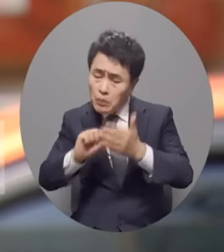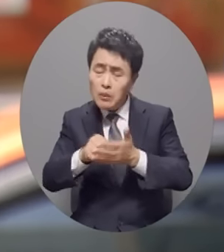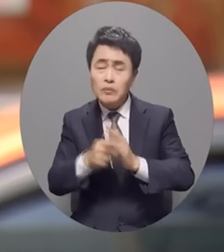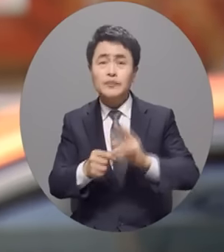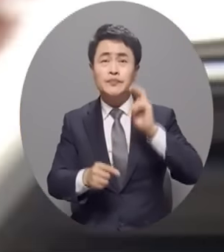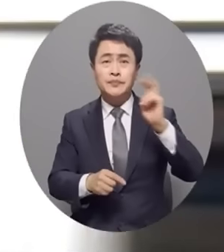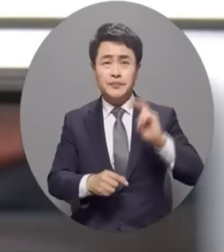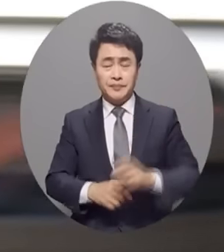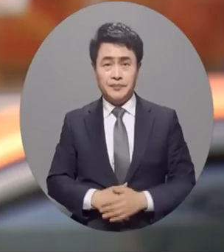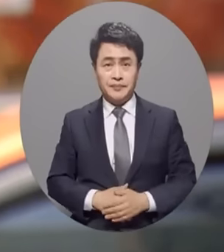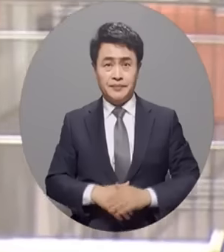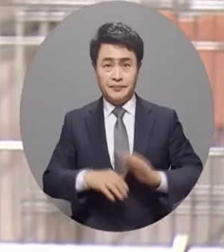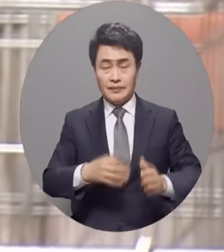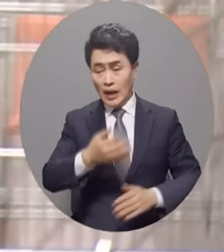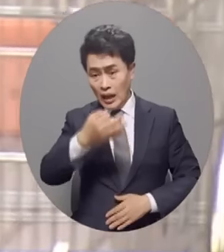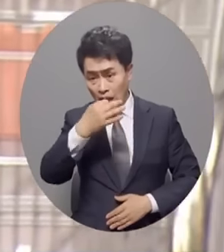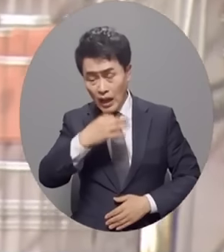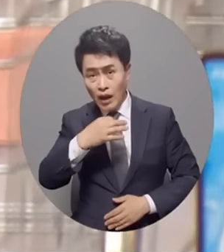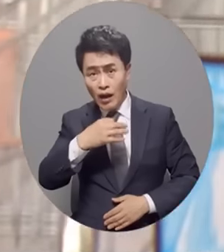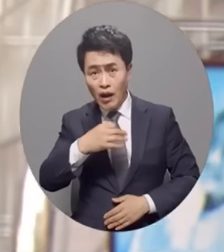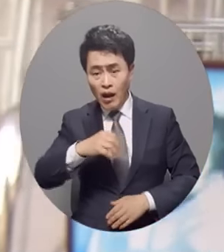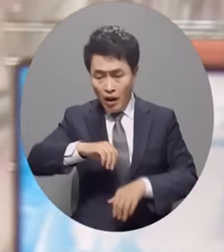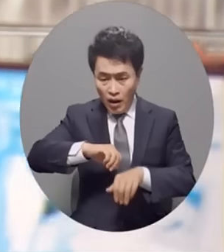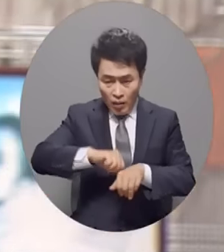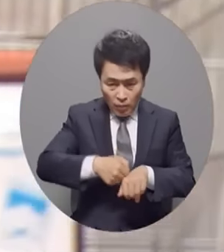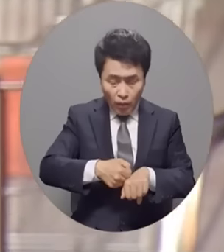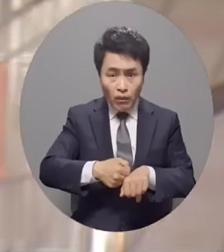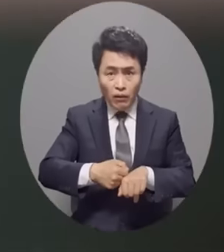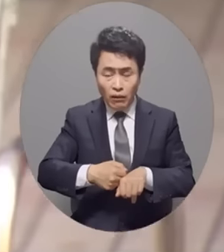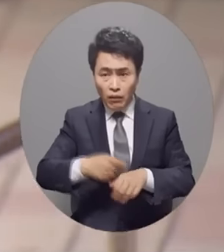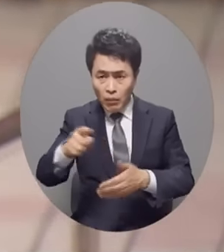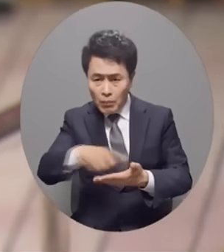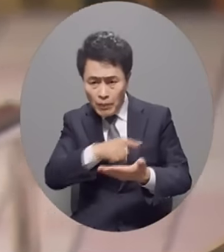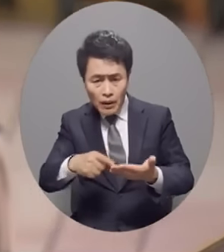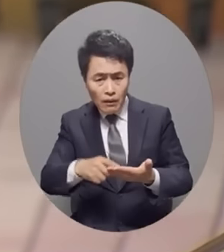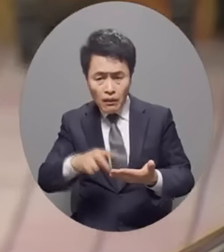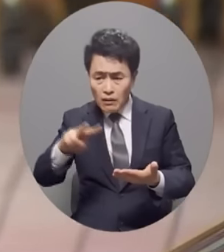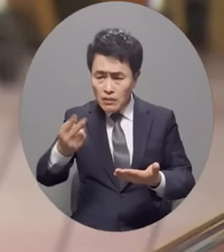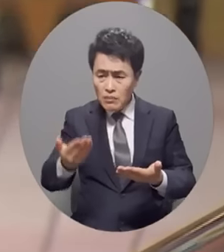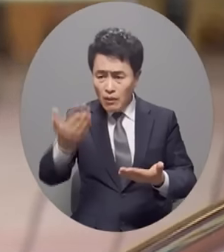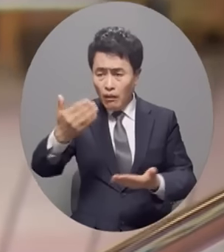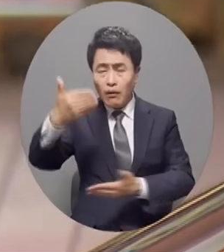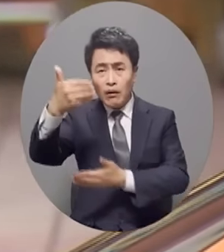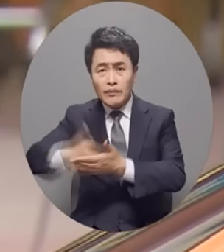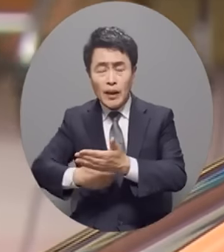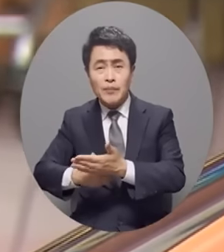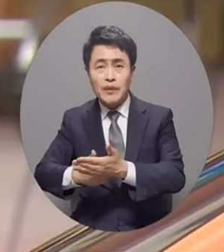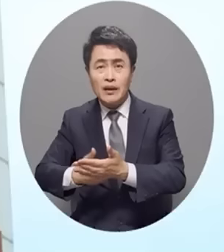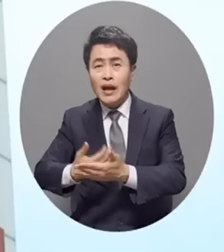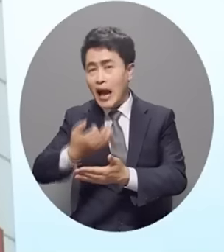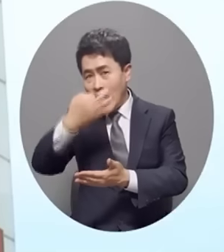추정됩니다 수익만 놓고 보면 벌금과 배상금 빼도 200억 원 넘게 남는